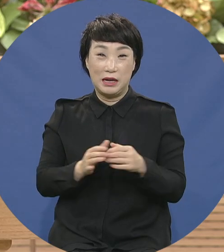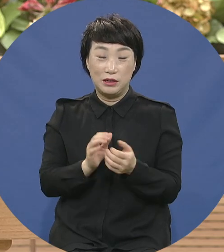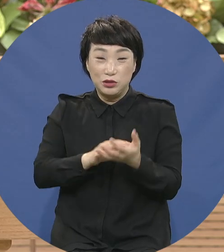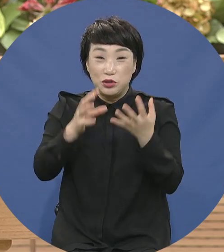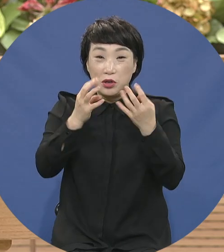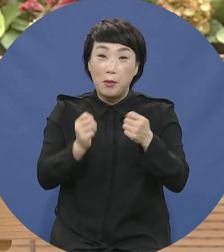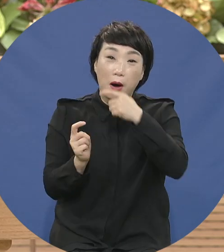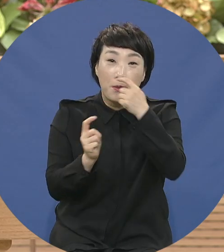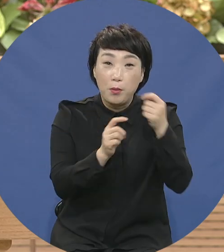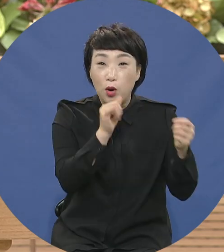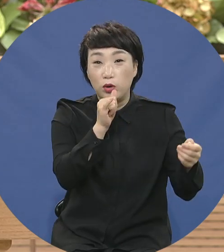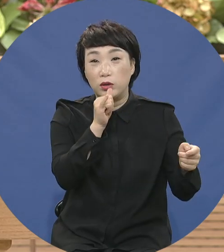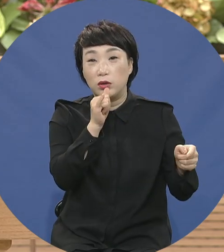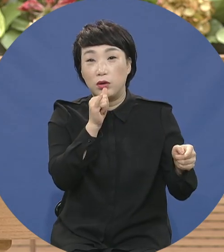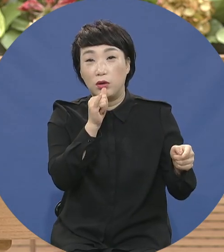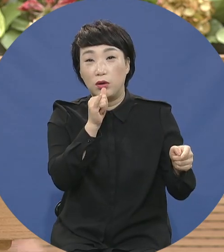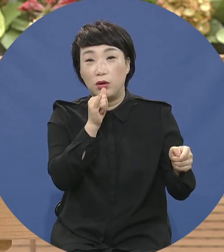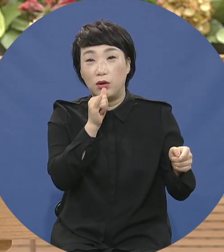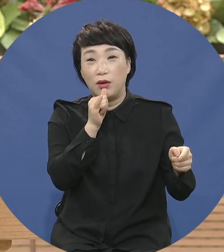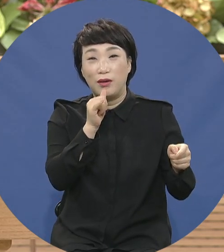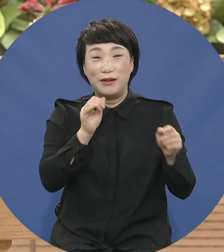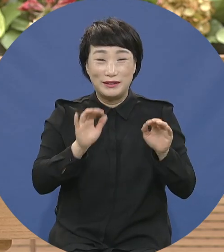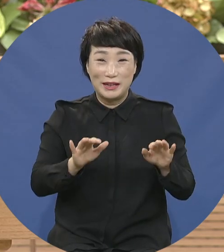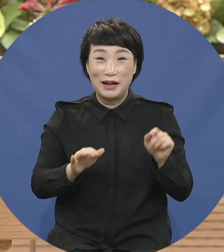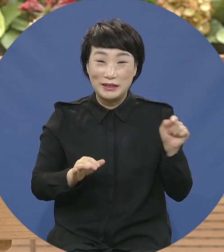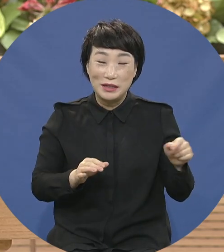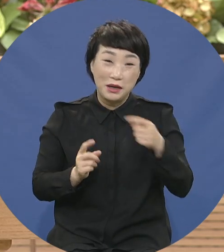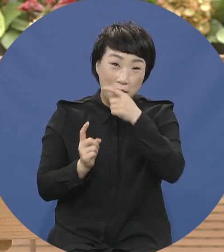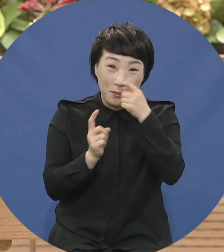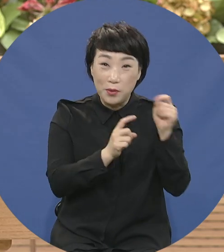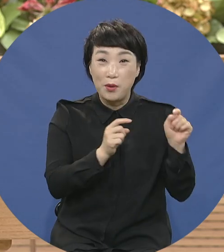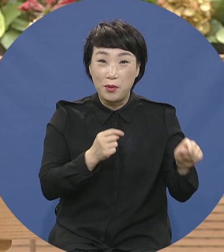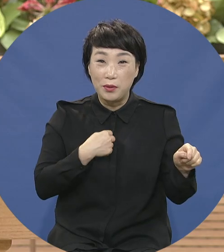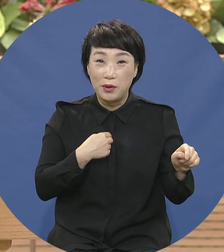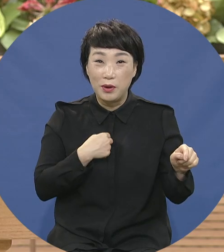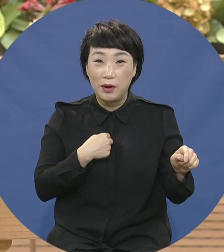수없이 미혹합니다. 이 미혹에